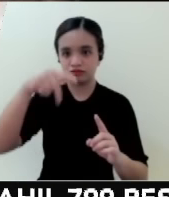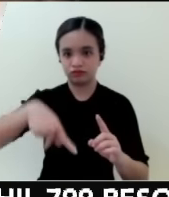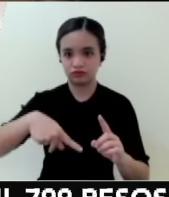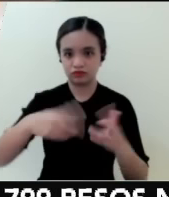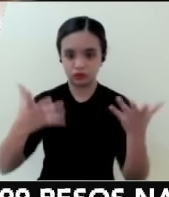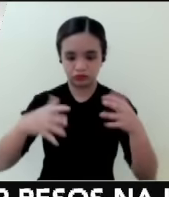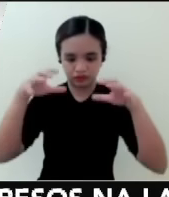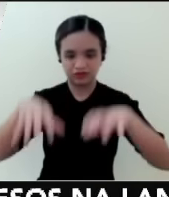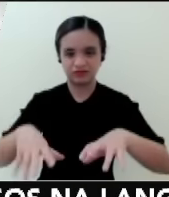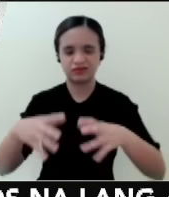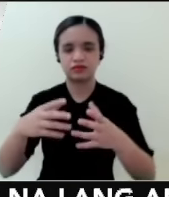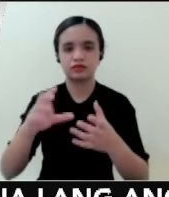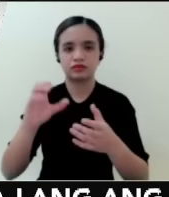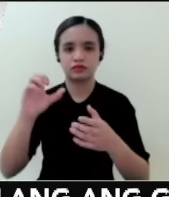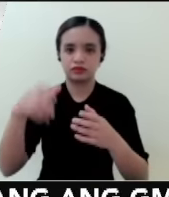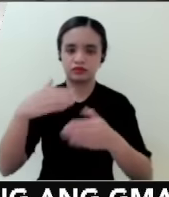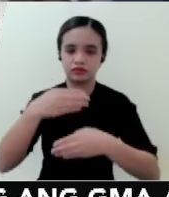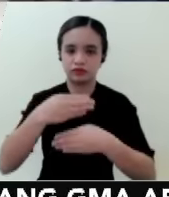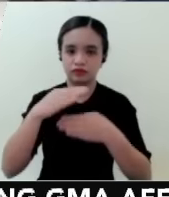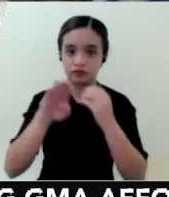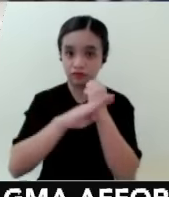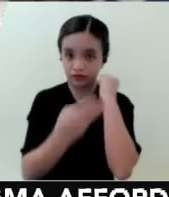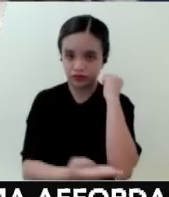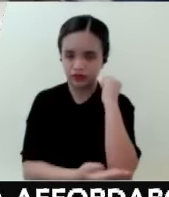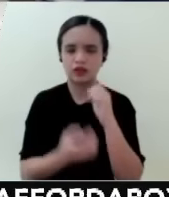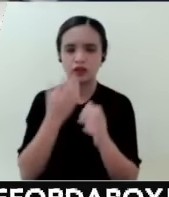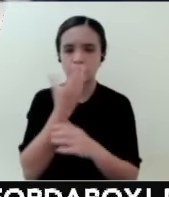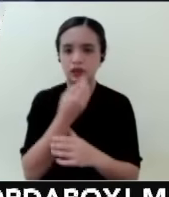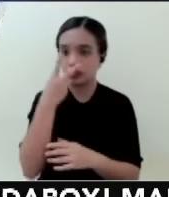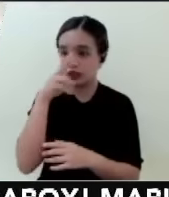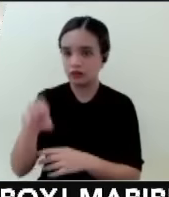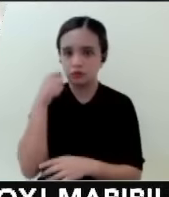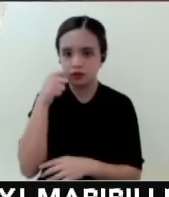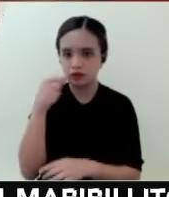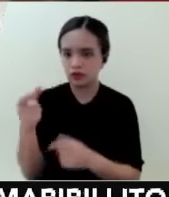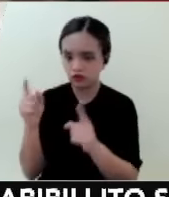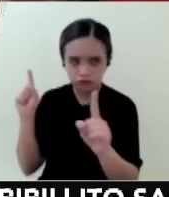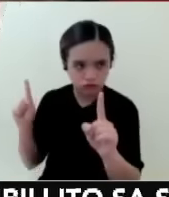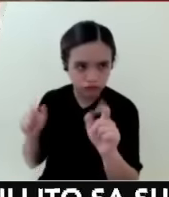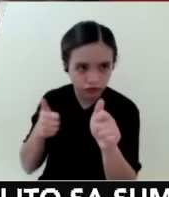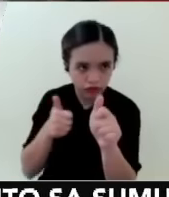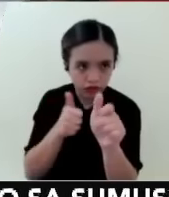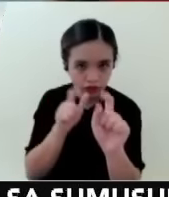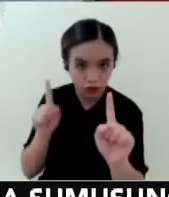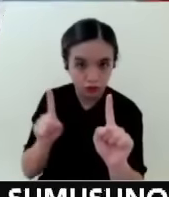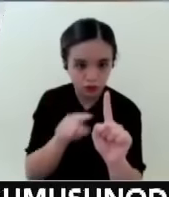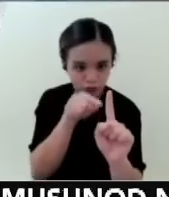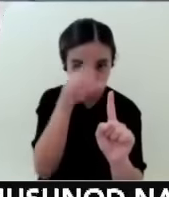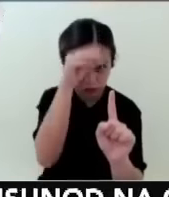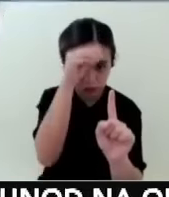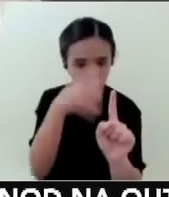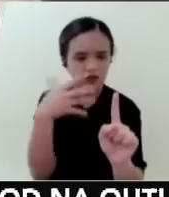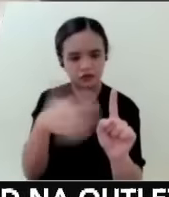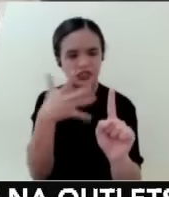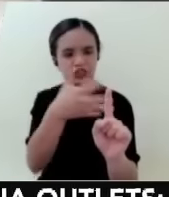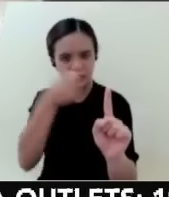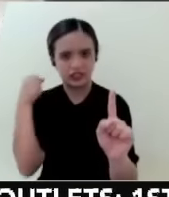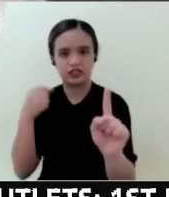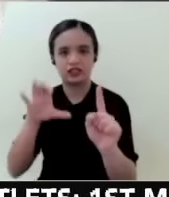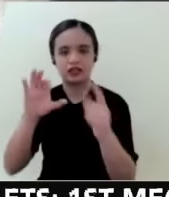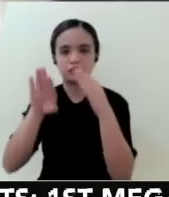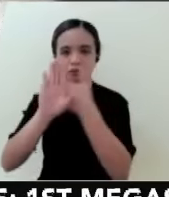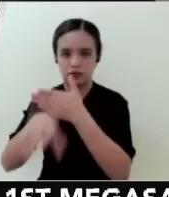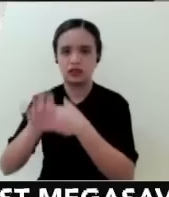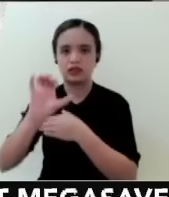bag. Nakita ito ng alisong babae at agad sinundan ng lalaki. Nabawi ang cellphone at agad nilang inireport sa